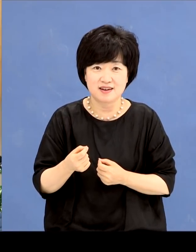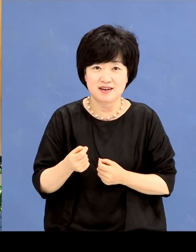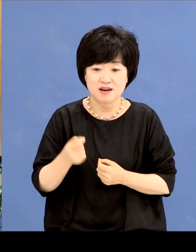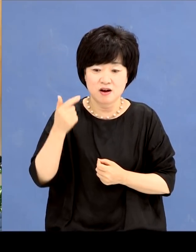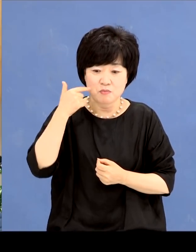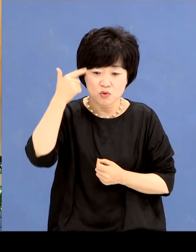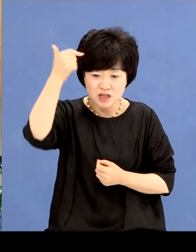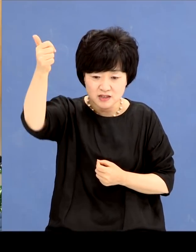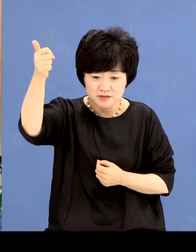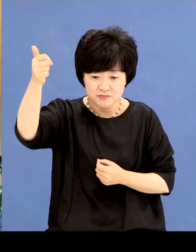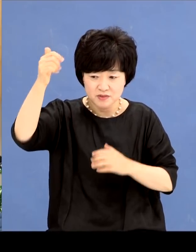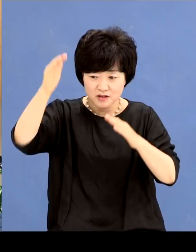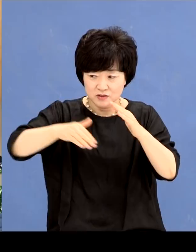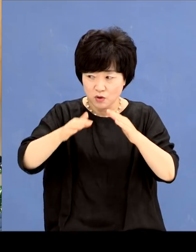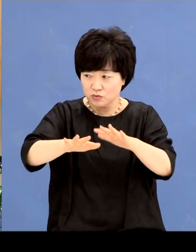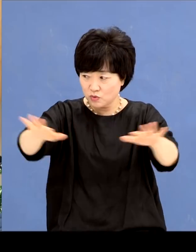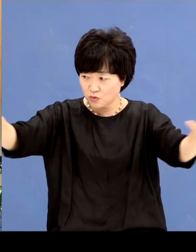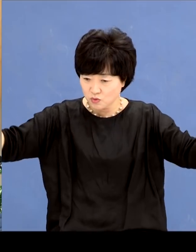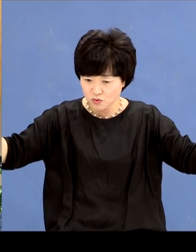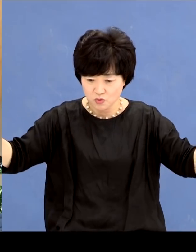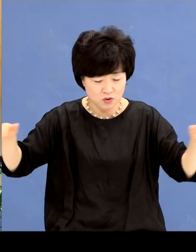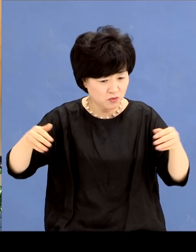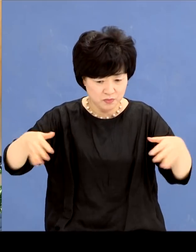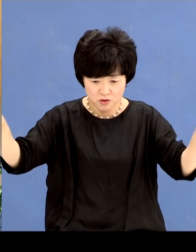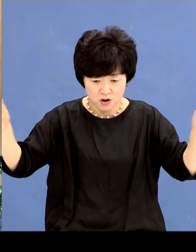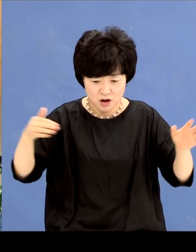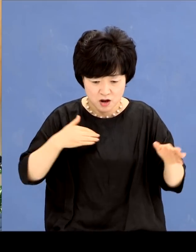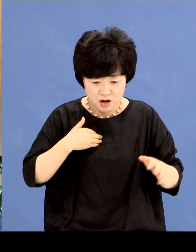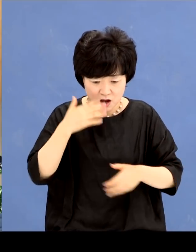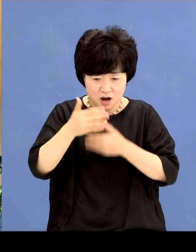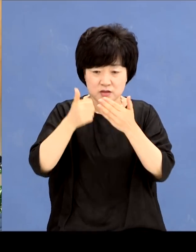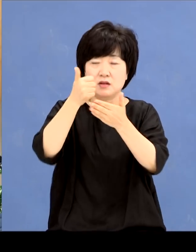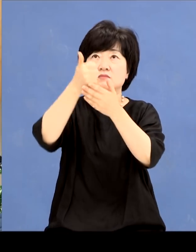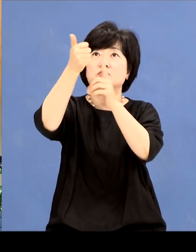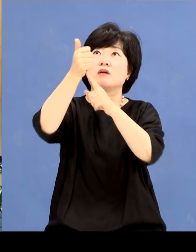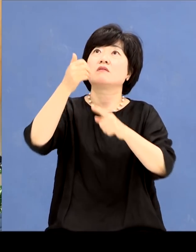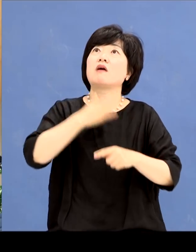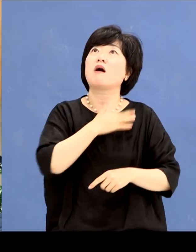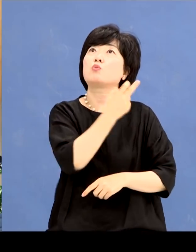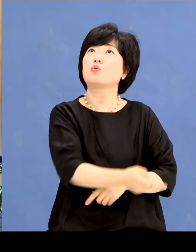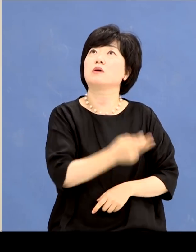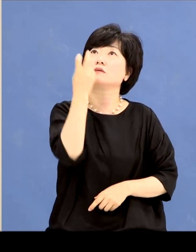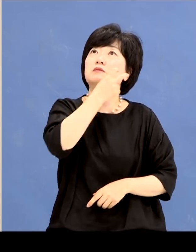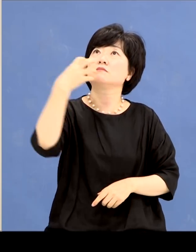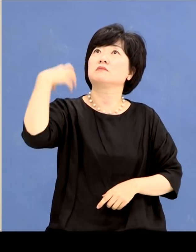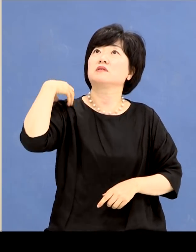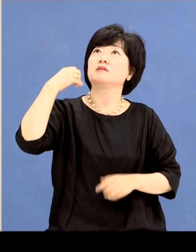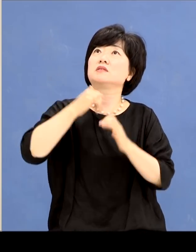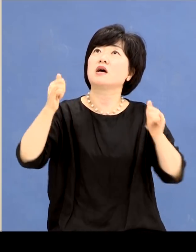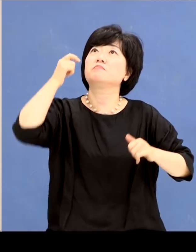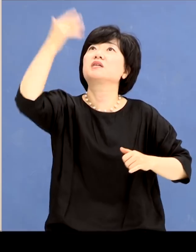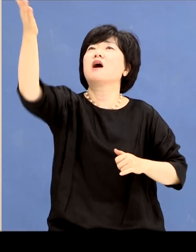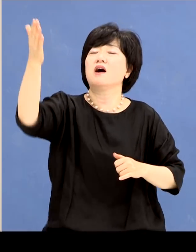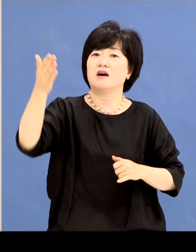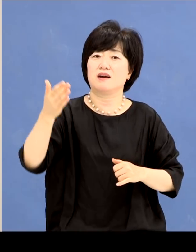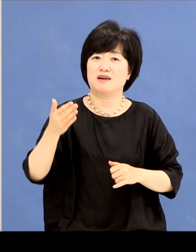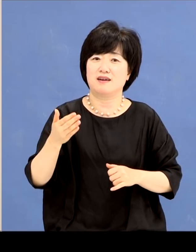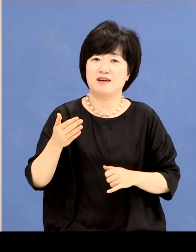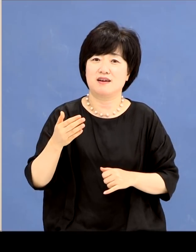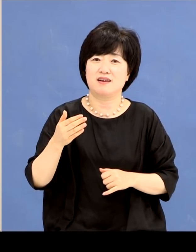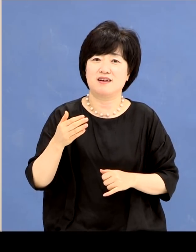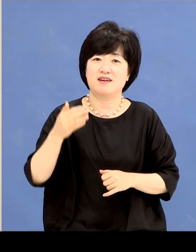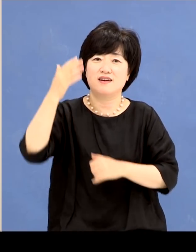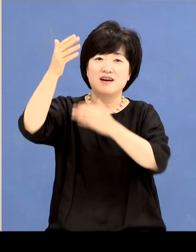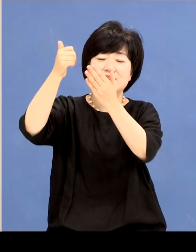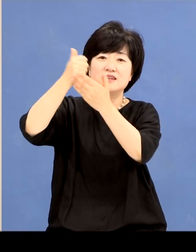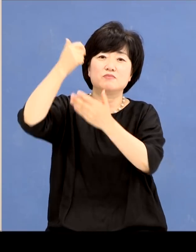않고 성도님들도 보이지 않고 제가 가인의 모습을 하고 하나님 앞에 그렇게 반문을 하고 있더라고요. 하나님이 저한테 물으세요.